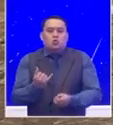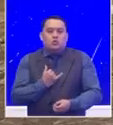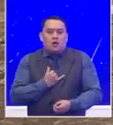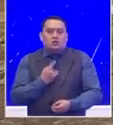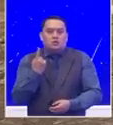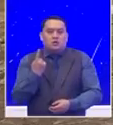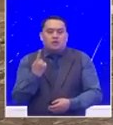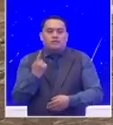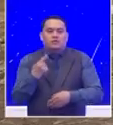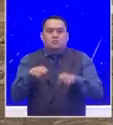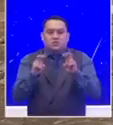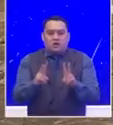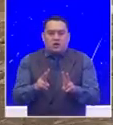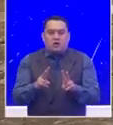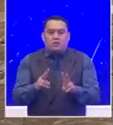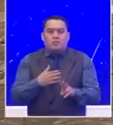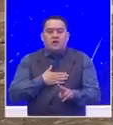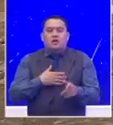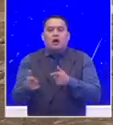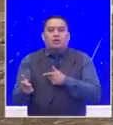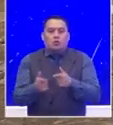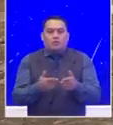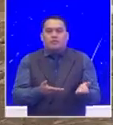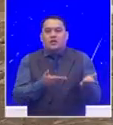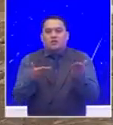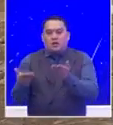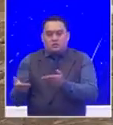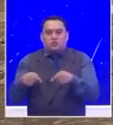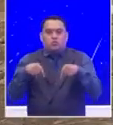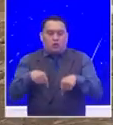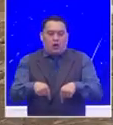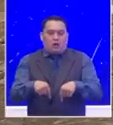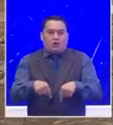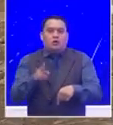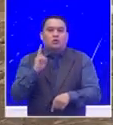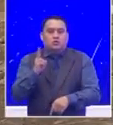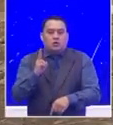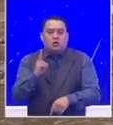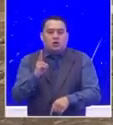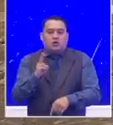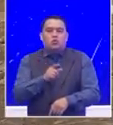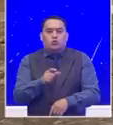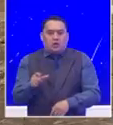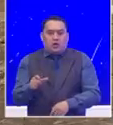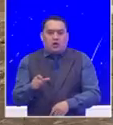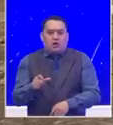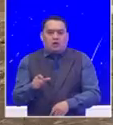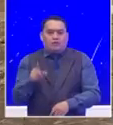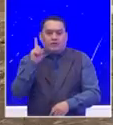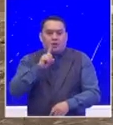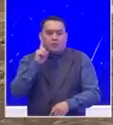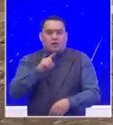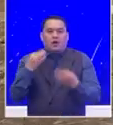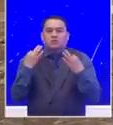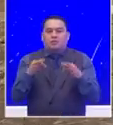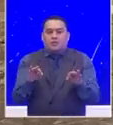это рабочие руки. Пожалуйста, мы готовы пригласить сюда тех граждан, которые временно